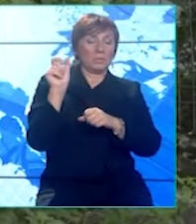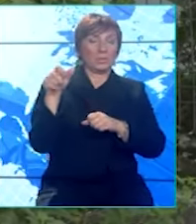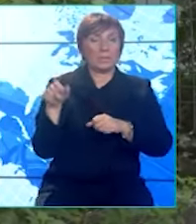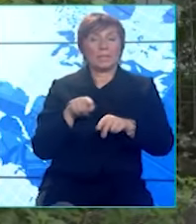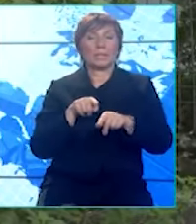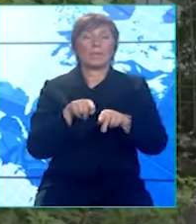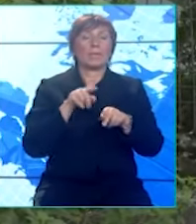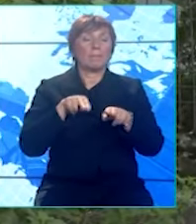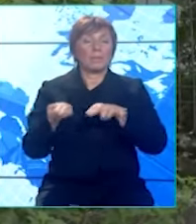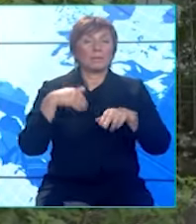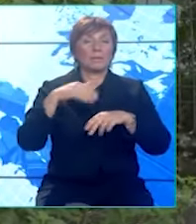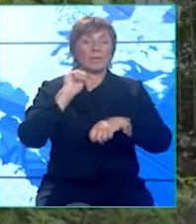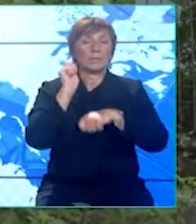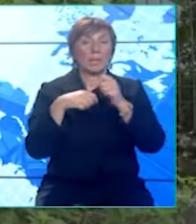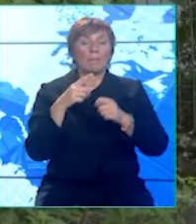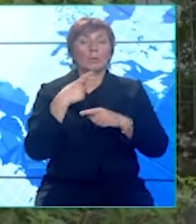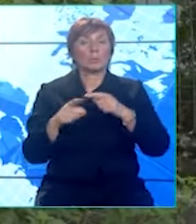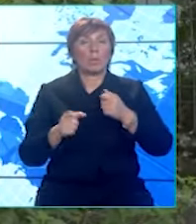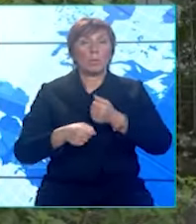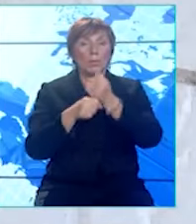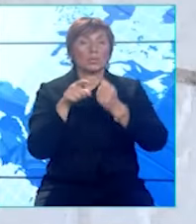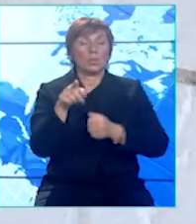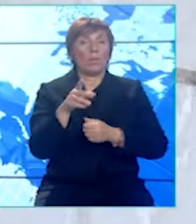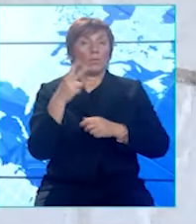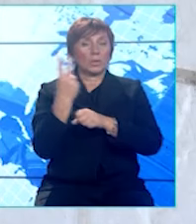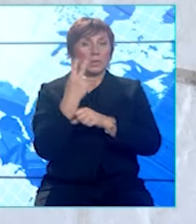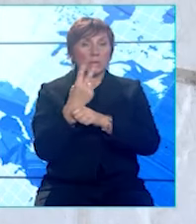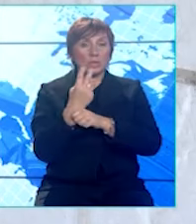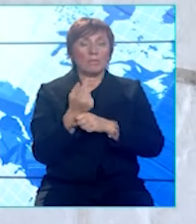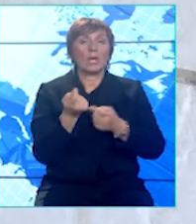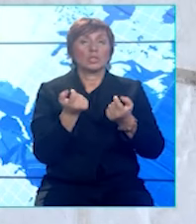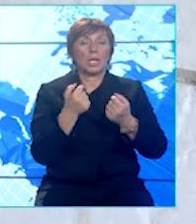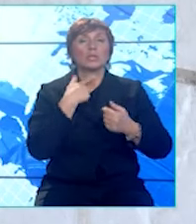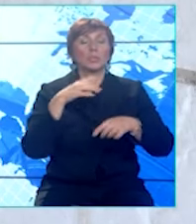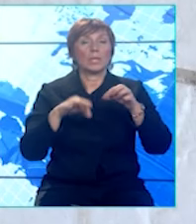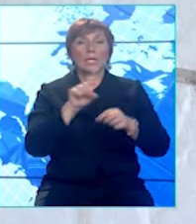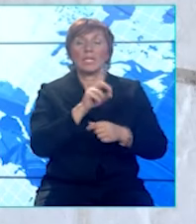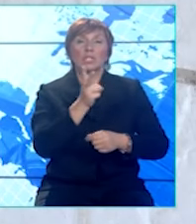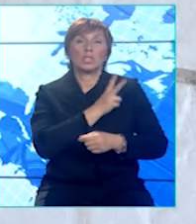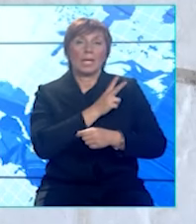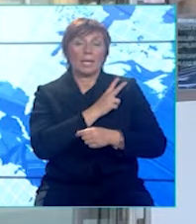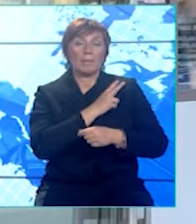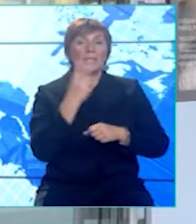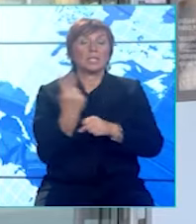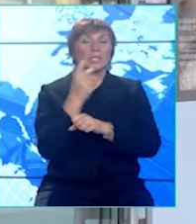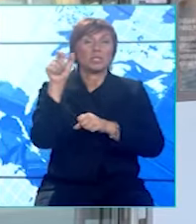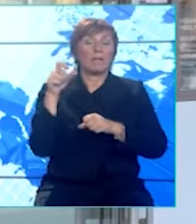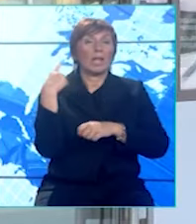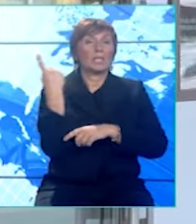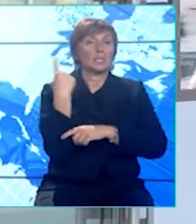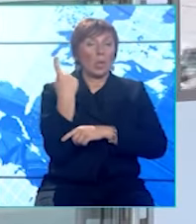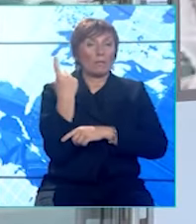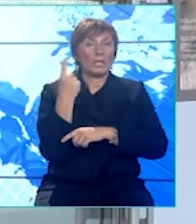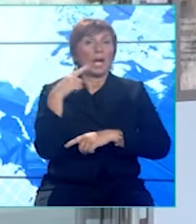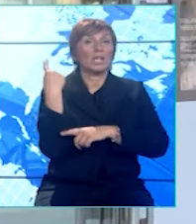ministra vanjskih poslova Bosne i Hercegovine upravo ovoj zemlji. Priliku da glasaju neće imati ni državljani Slovenije. A